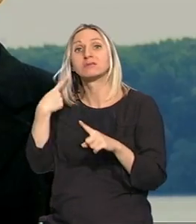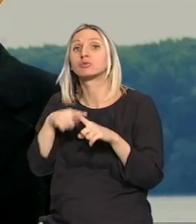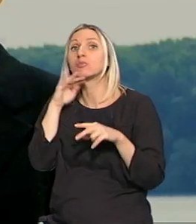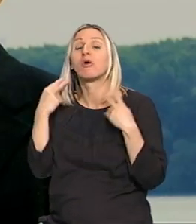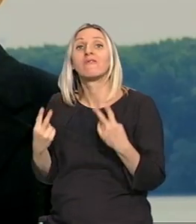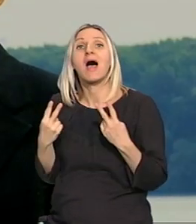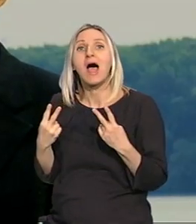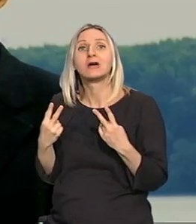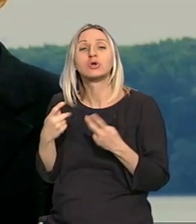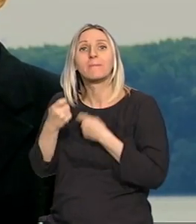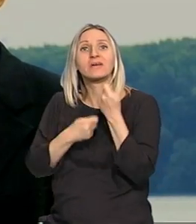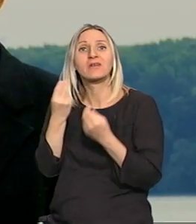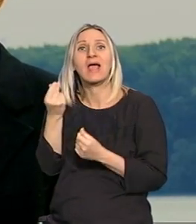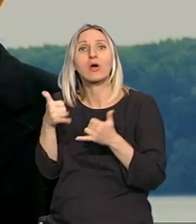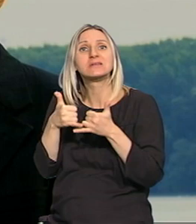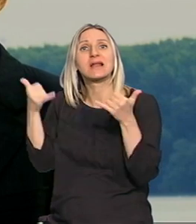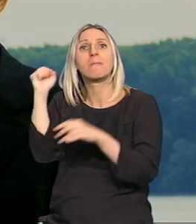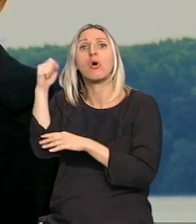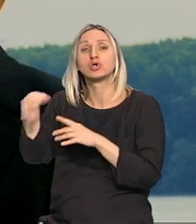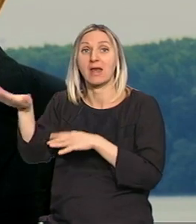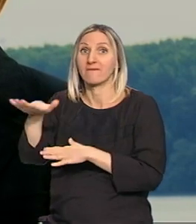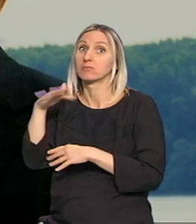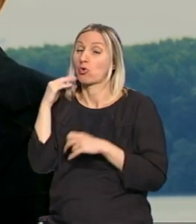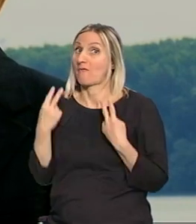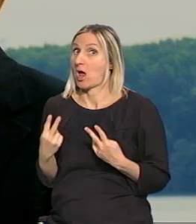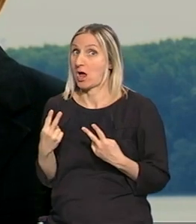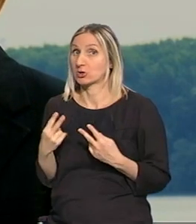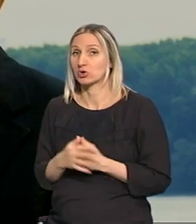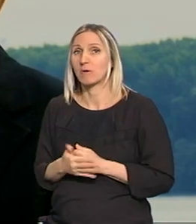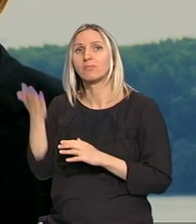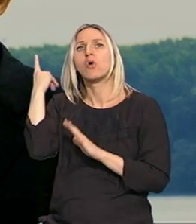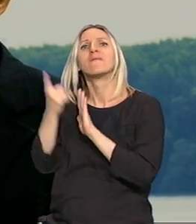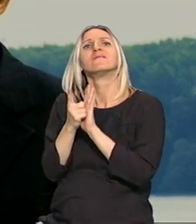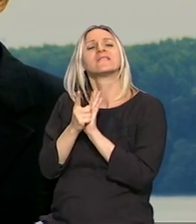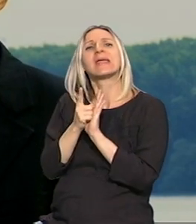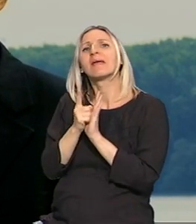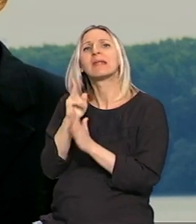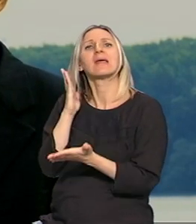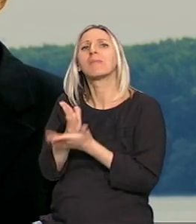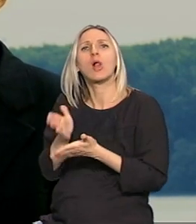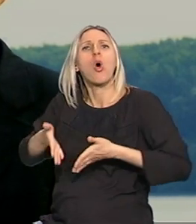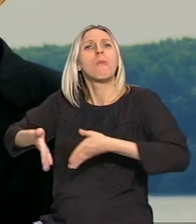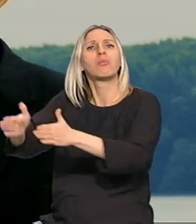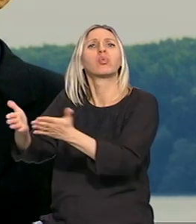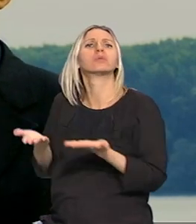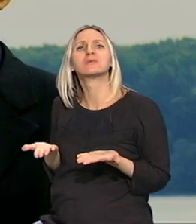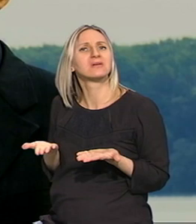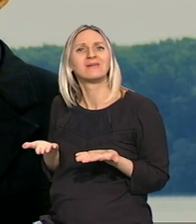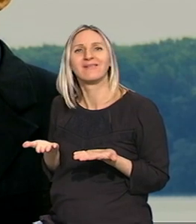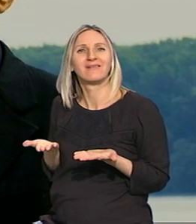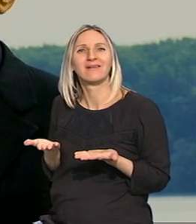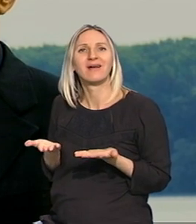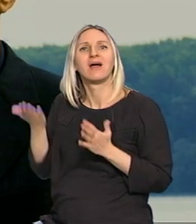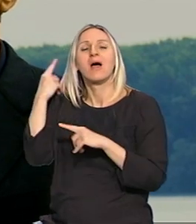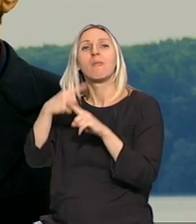značaj je imala za privredni i ekonomski razvoj Požarevca. Uviđajući to, jer u to vreme još nije bilo puteva, komunikacija, tako je